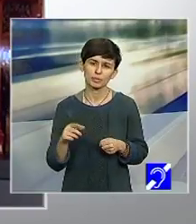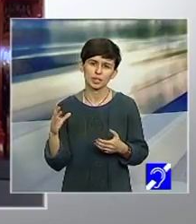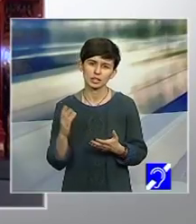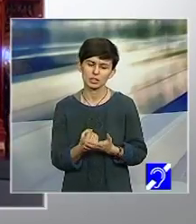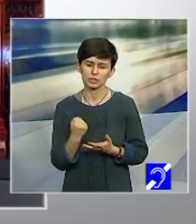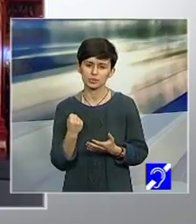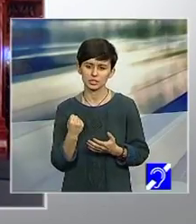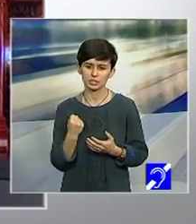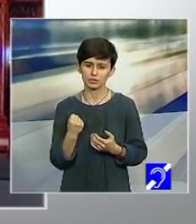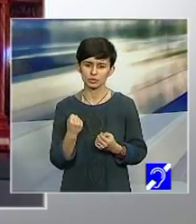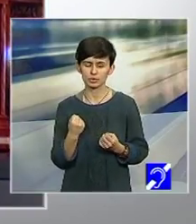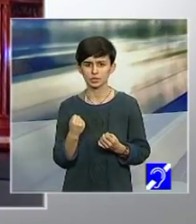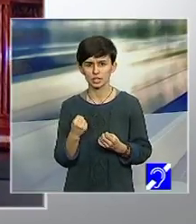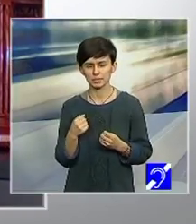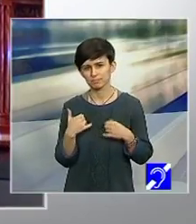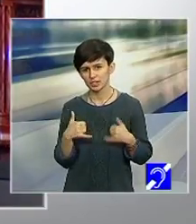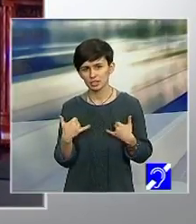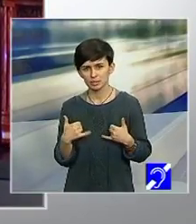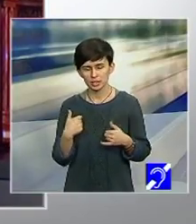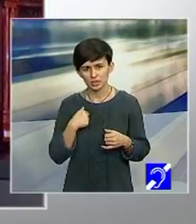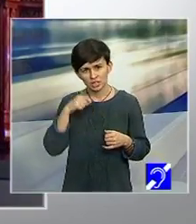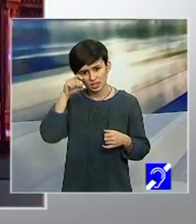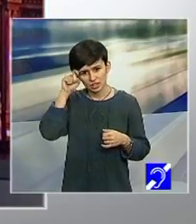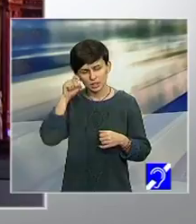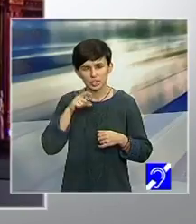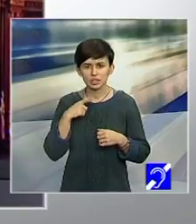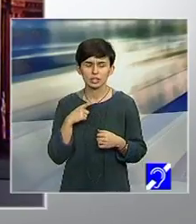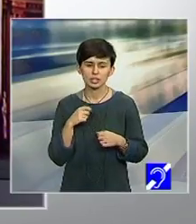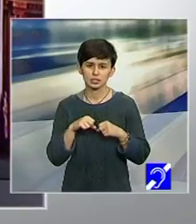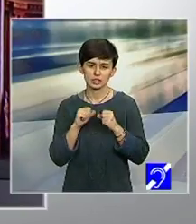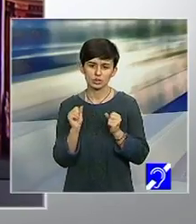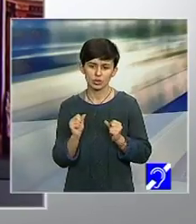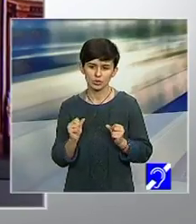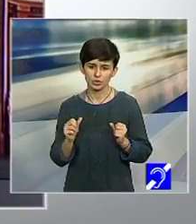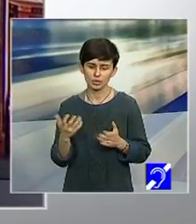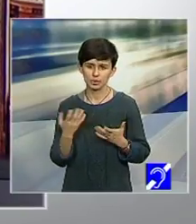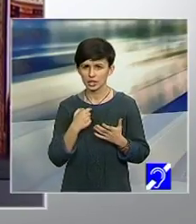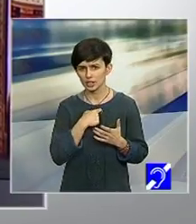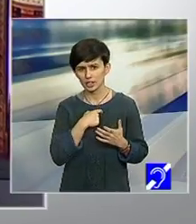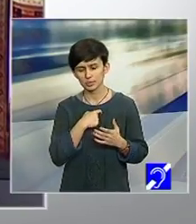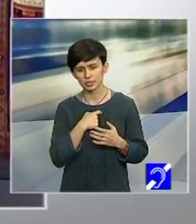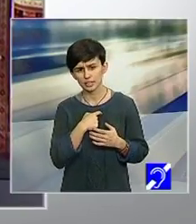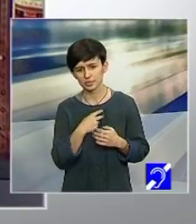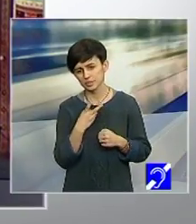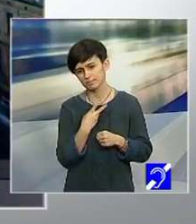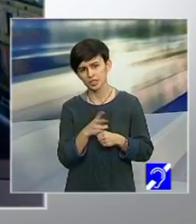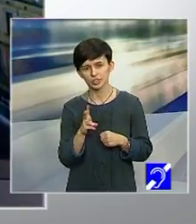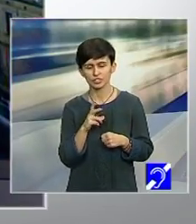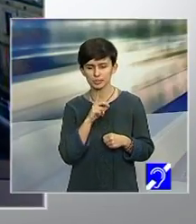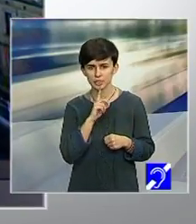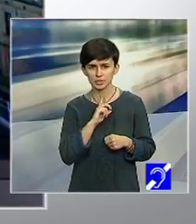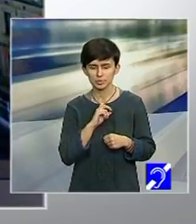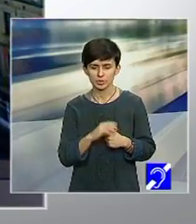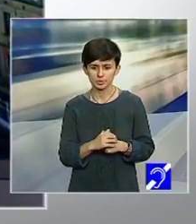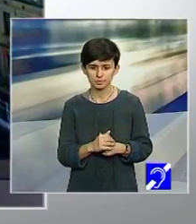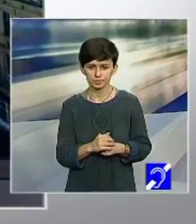obținute mai mult sau mai puțin întâmplător, cred că este modalitatea în care putem eșua ușor. Asta pe de o